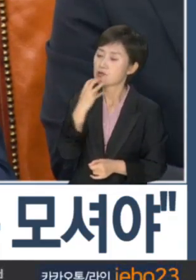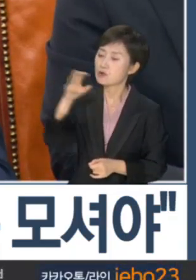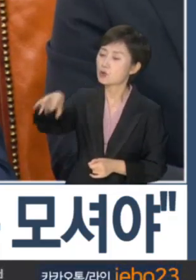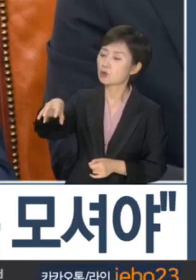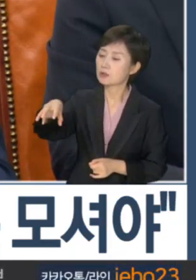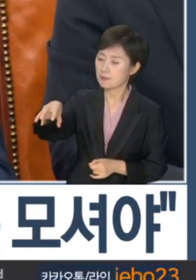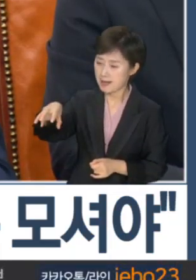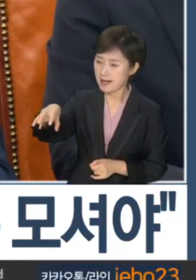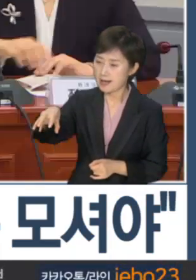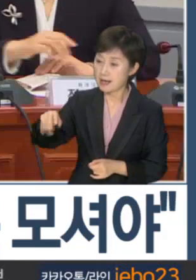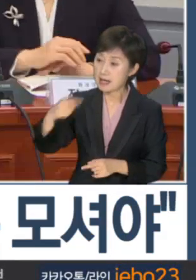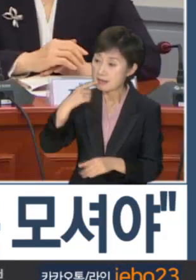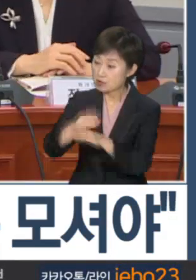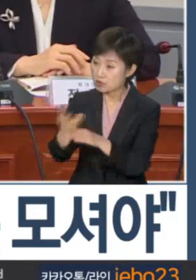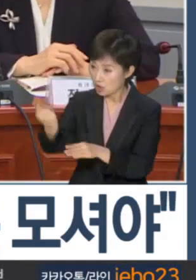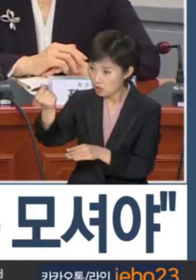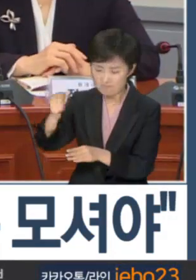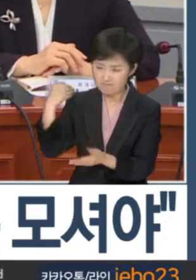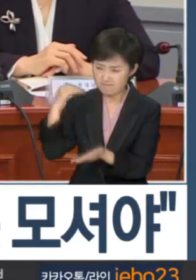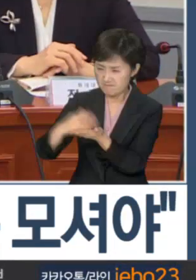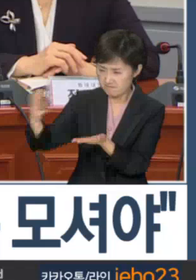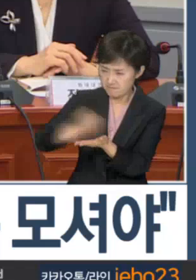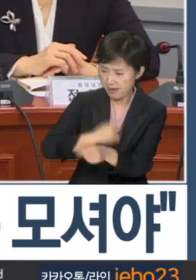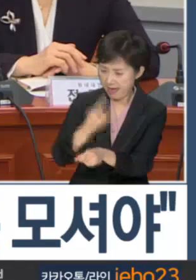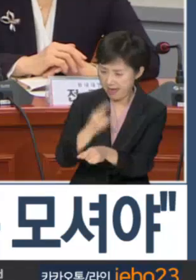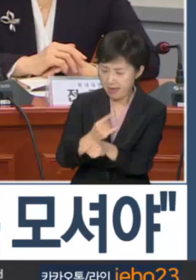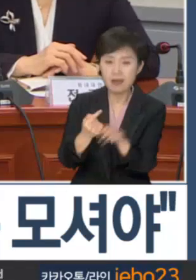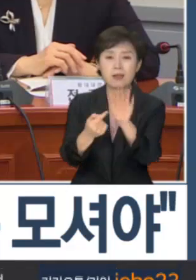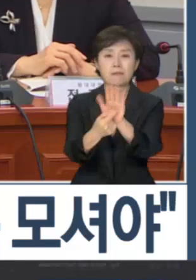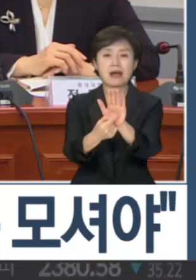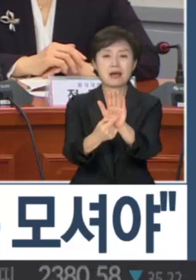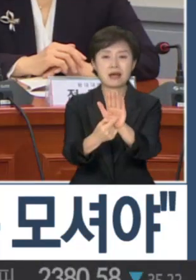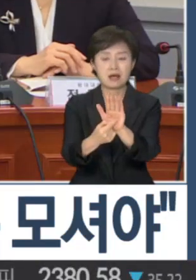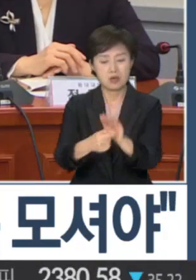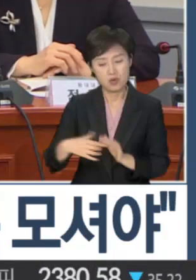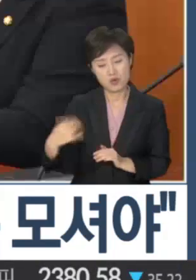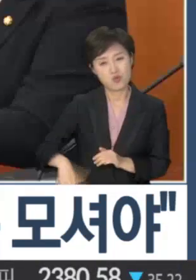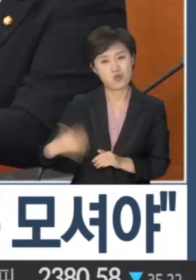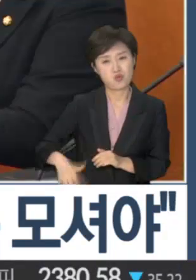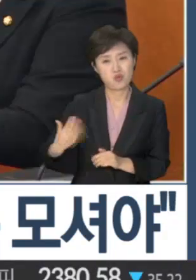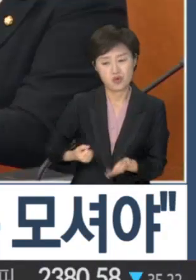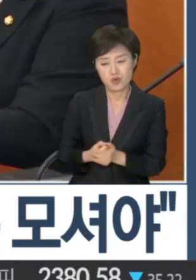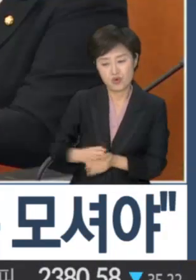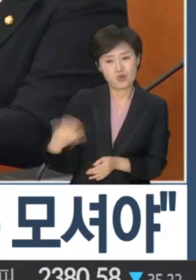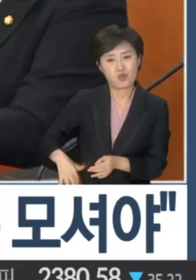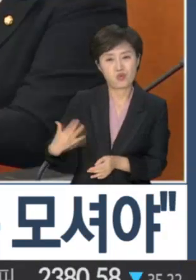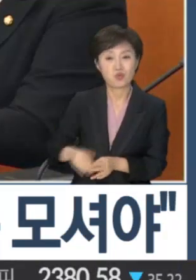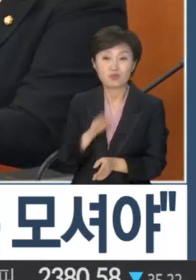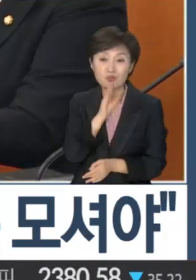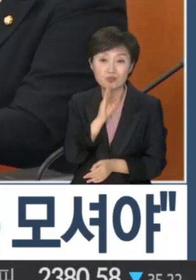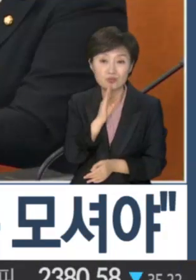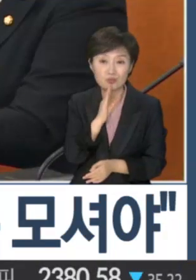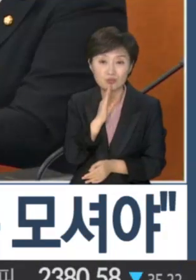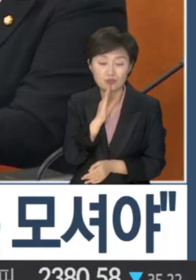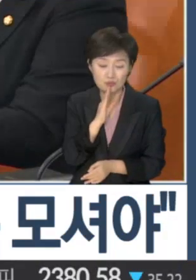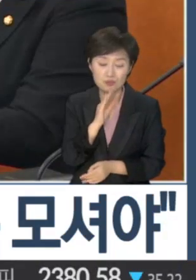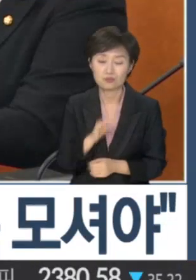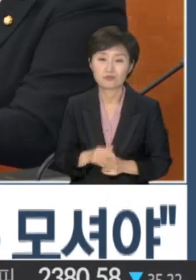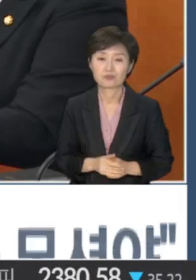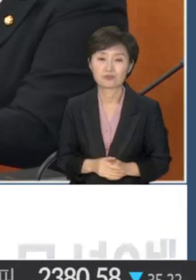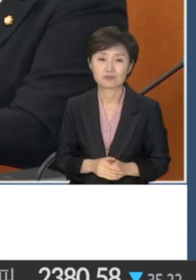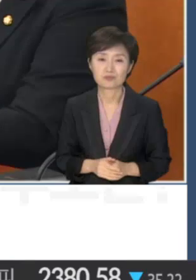본인에 대한 희생 의지를 보인 것 아닙니까? 이런 정도의 최소한의 상징성들은 갖고 있을 때만이 국민들에게 울림과 설득이